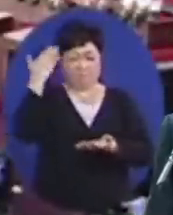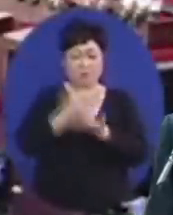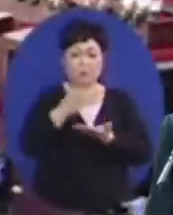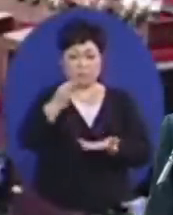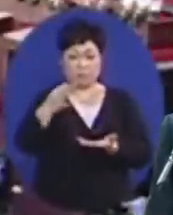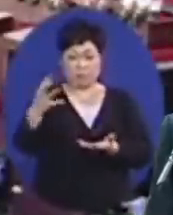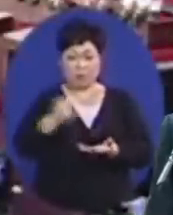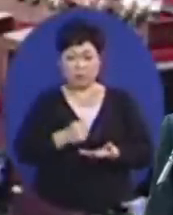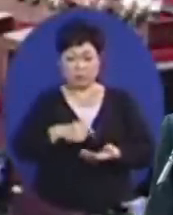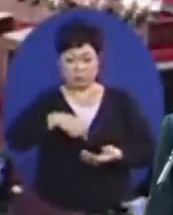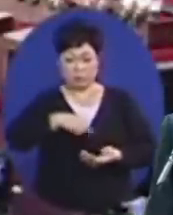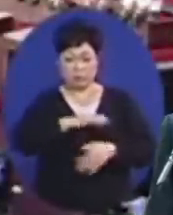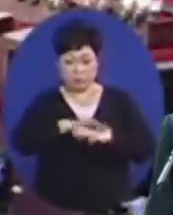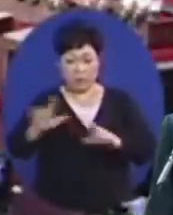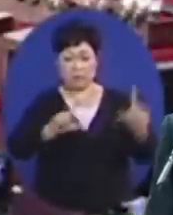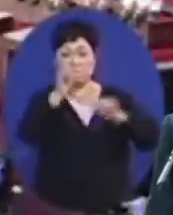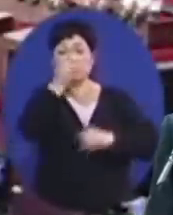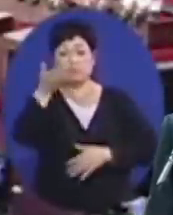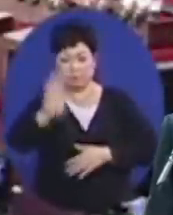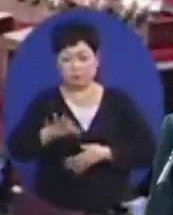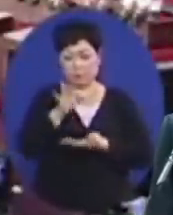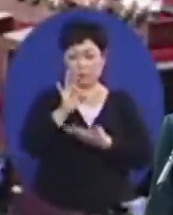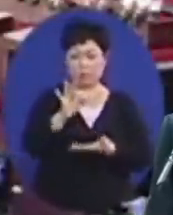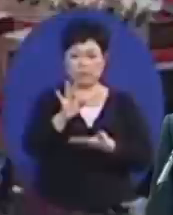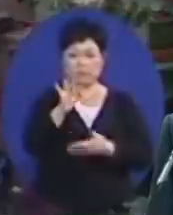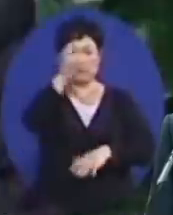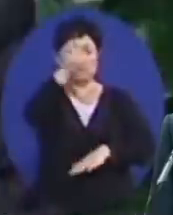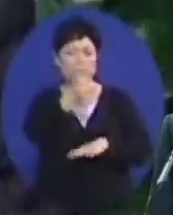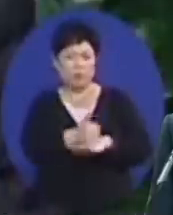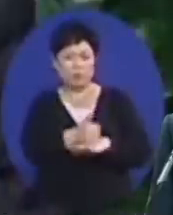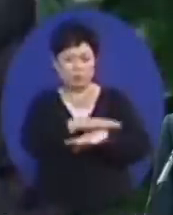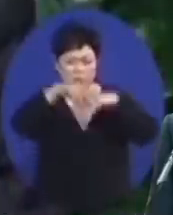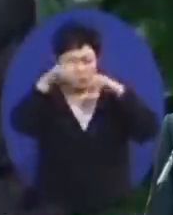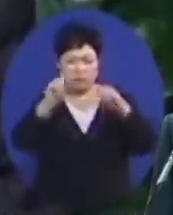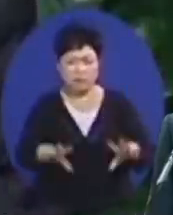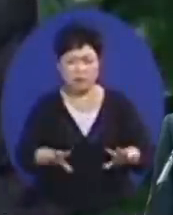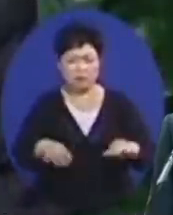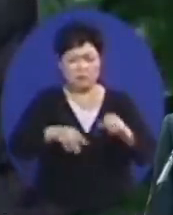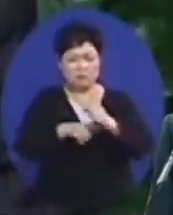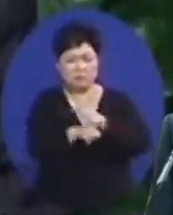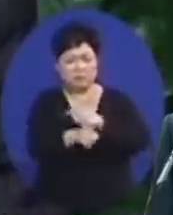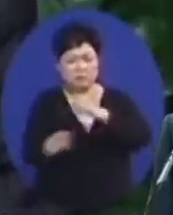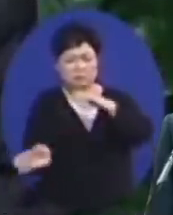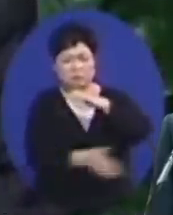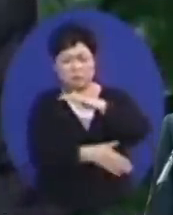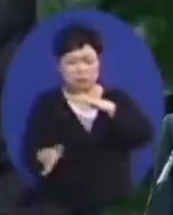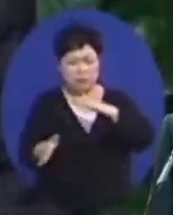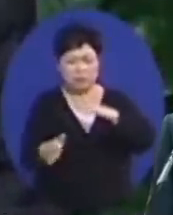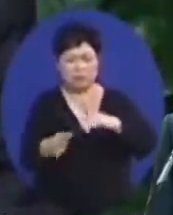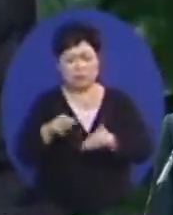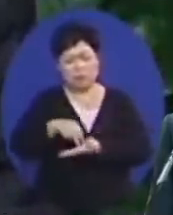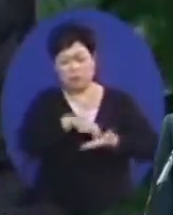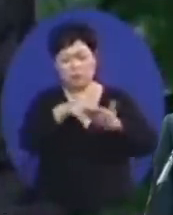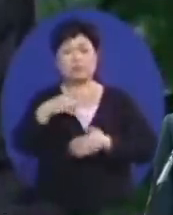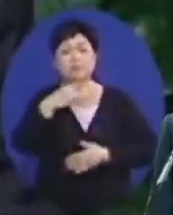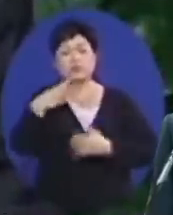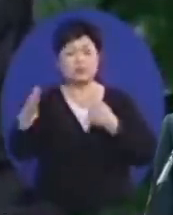있지만은 그러나 그 재산이 결국 허무하고 무의미하고 호독밖에 없기 때문에